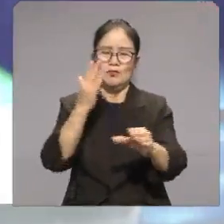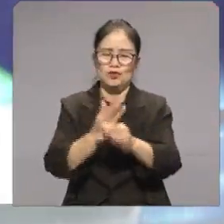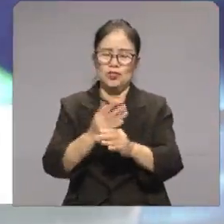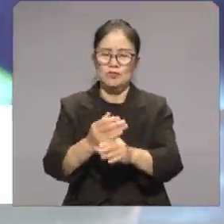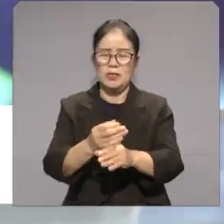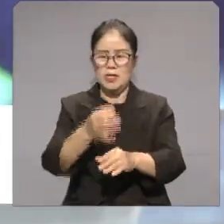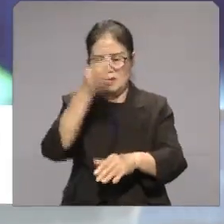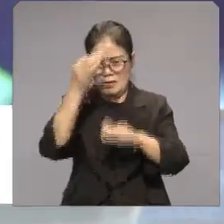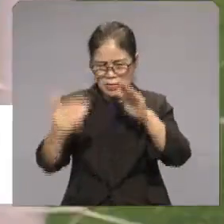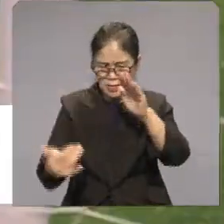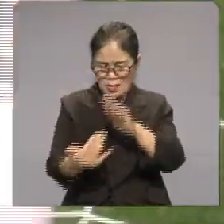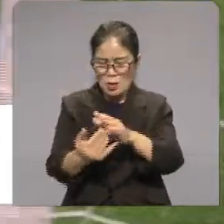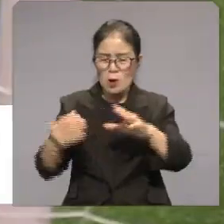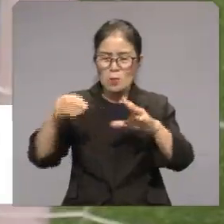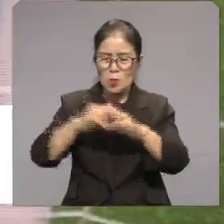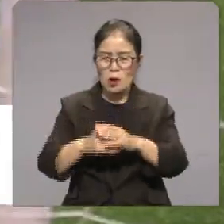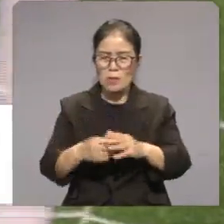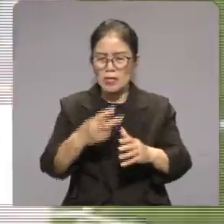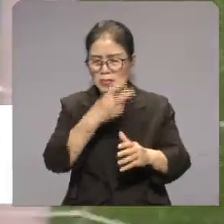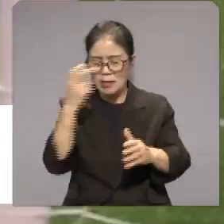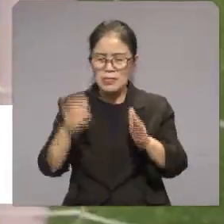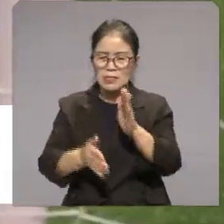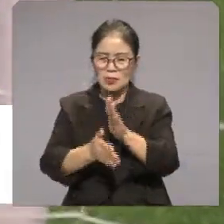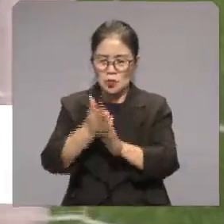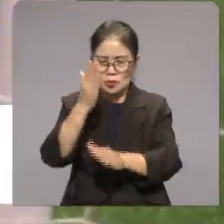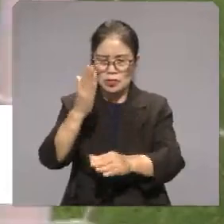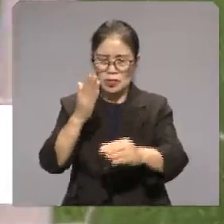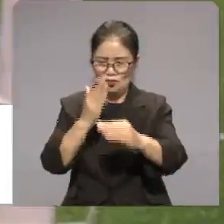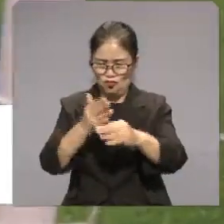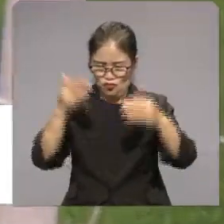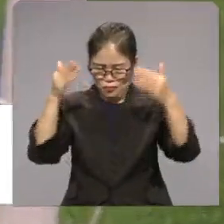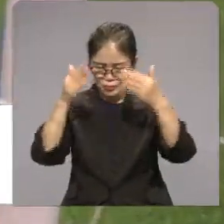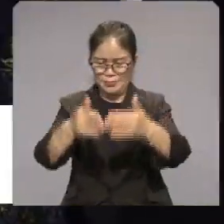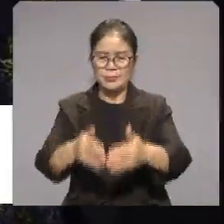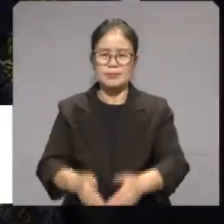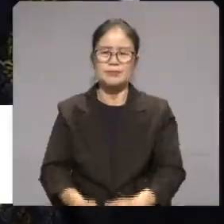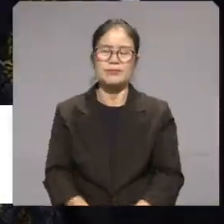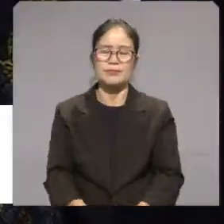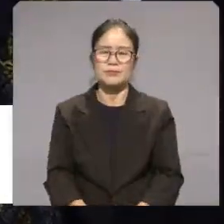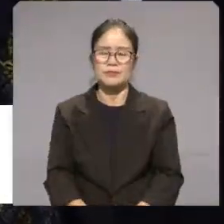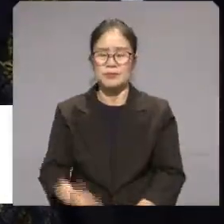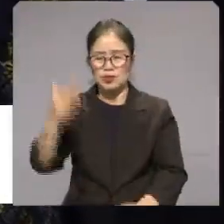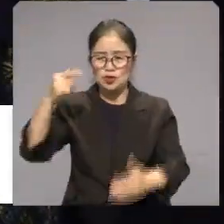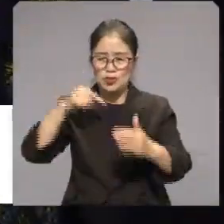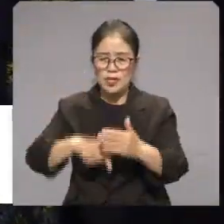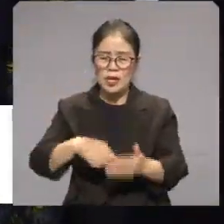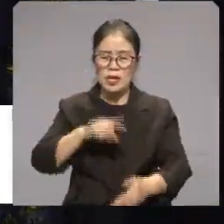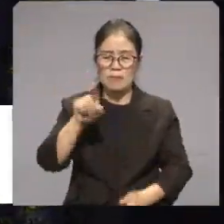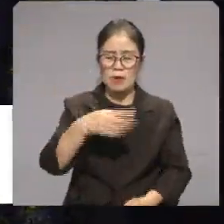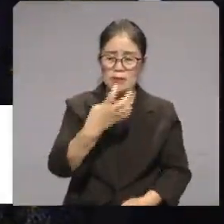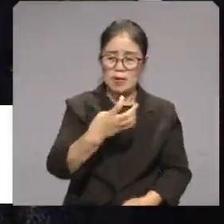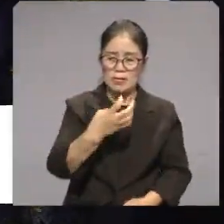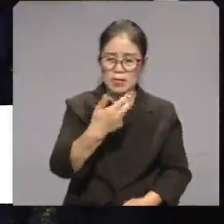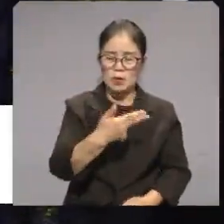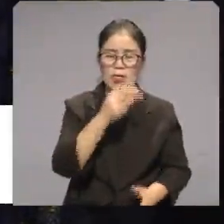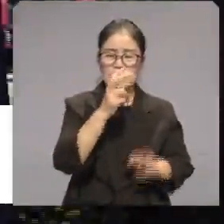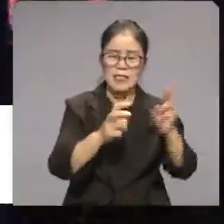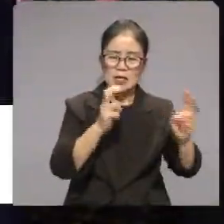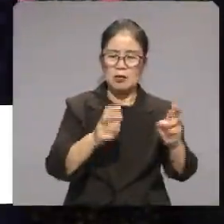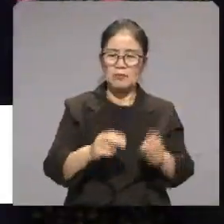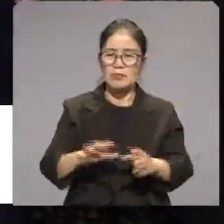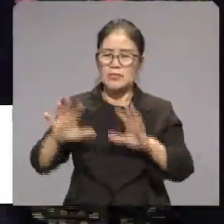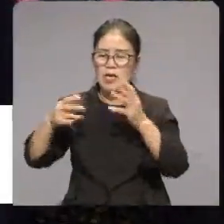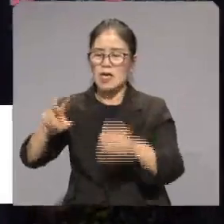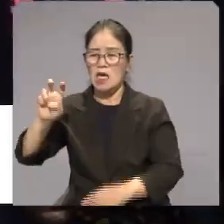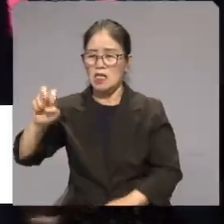첨단 기술이 담긴 스마트 도시에 중점을 뒀습니다. 국내 147개 기업과 세계